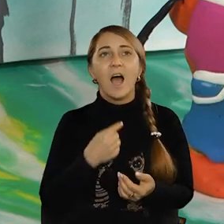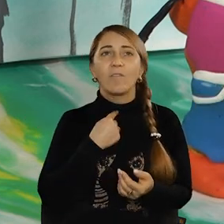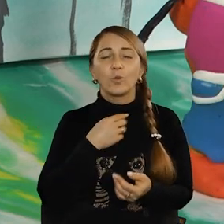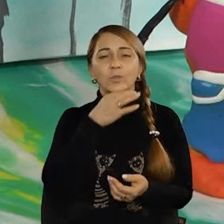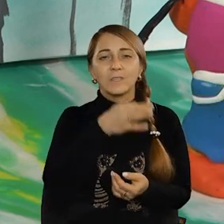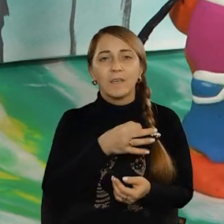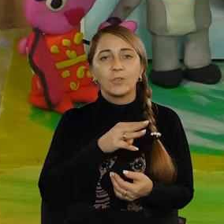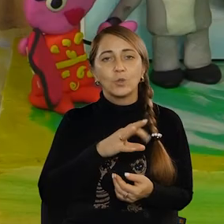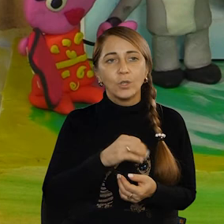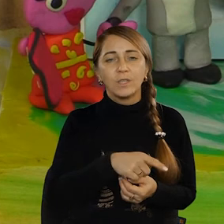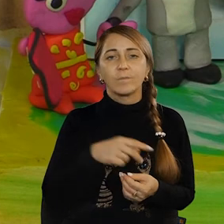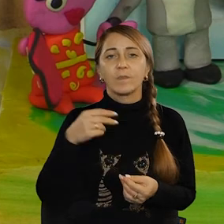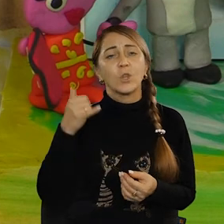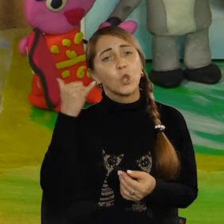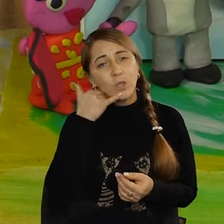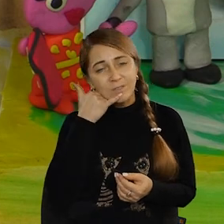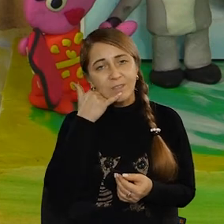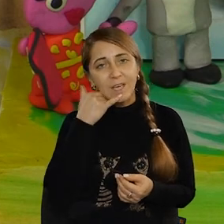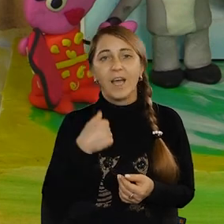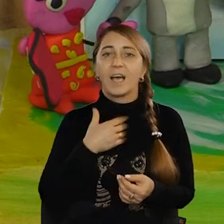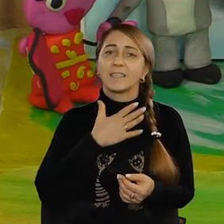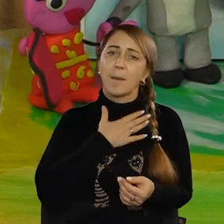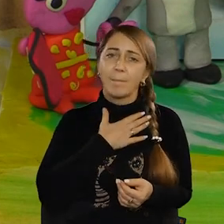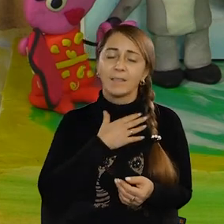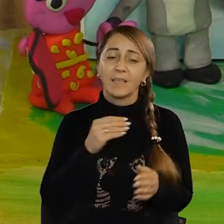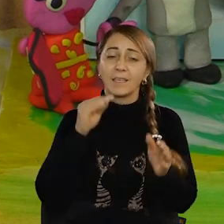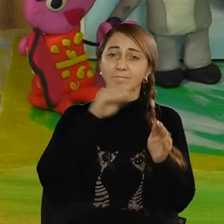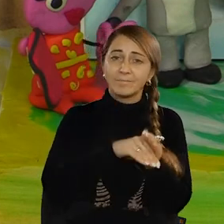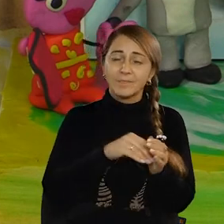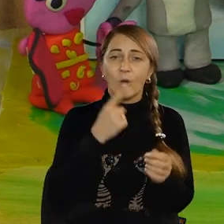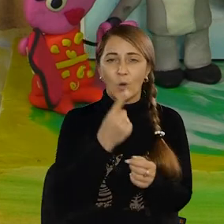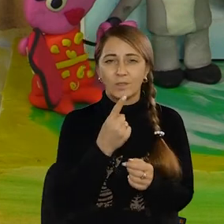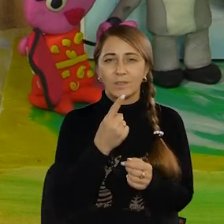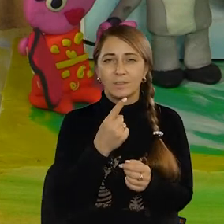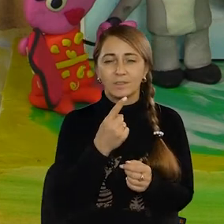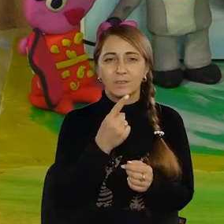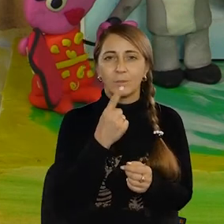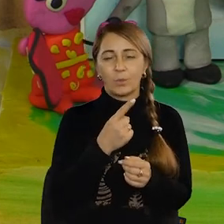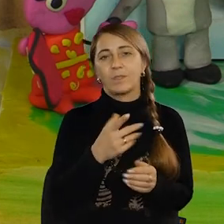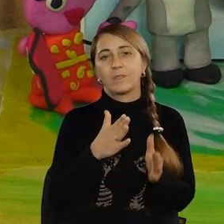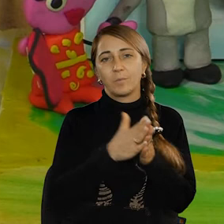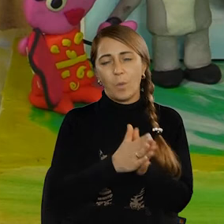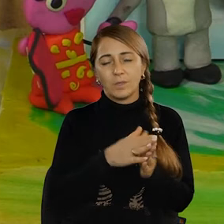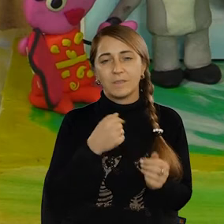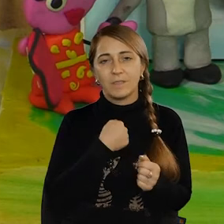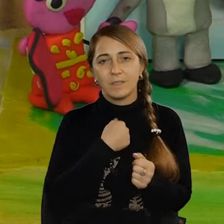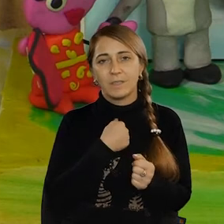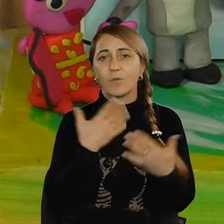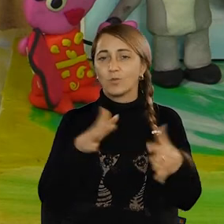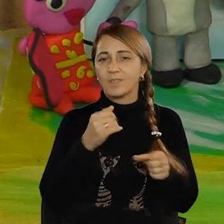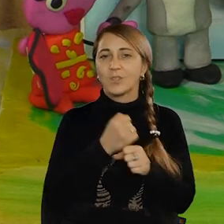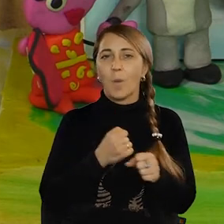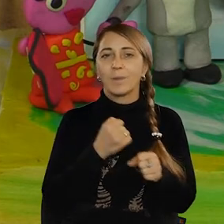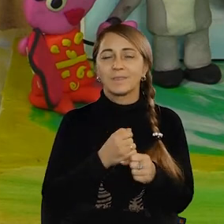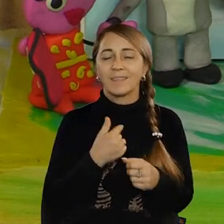промовив. «Тоді до дзвінка? А для мене завантаж, будь ласка, один в каное», – попросив я. «Уже зроблено»,